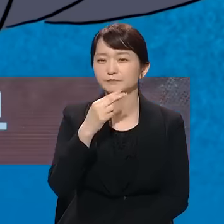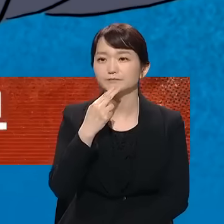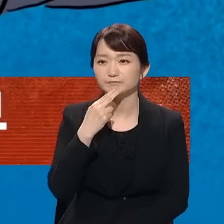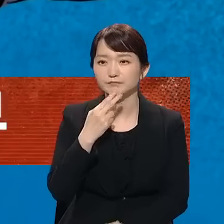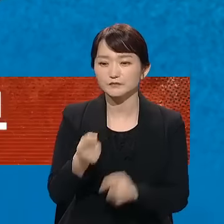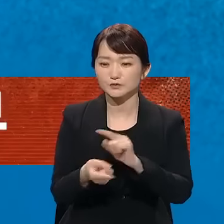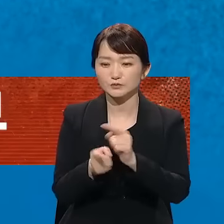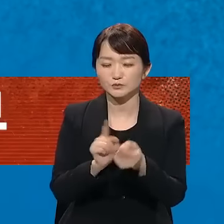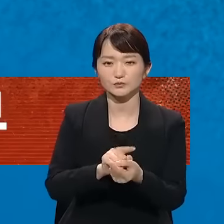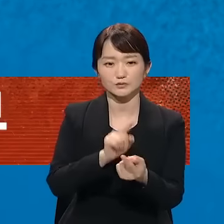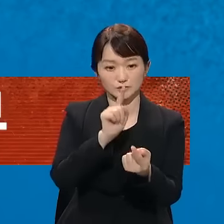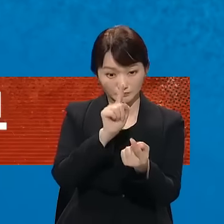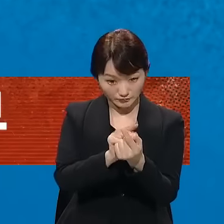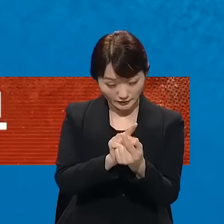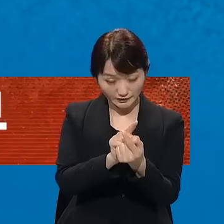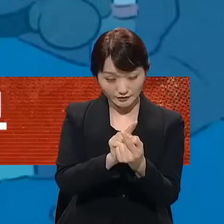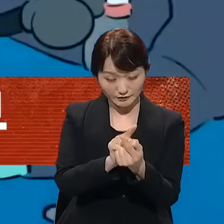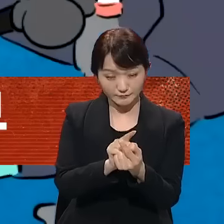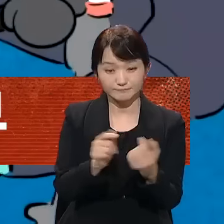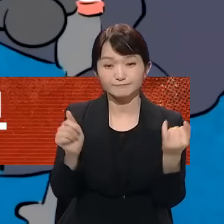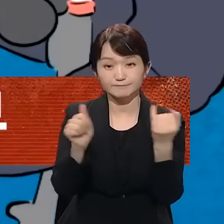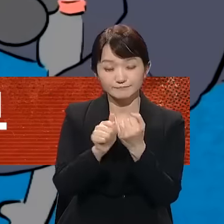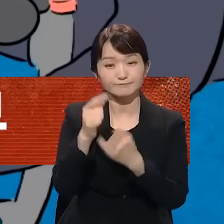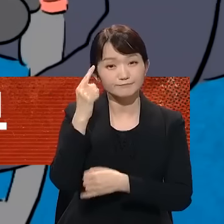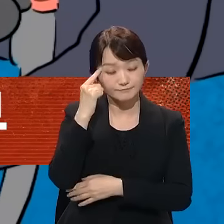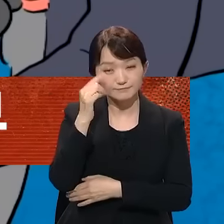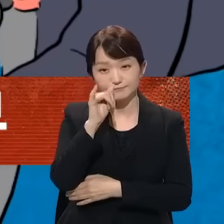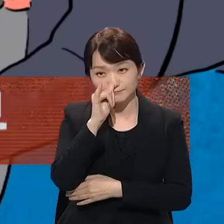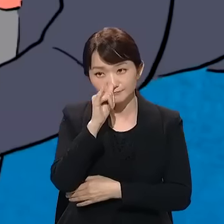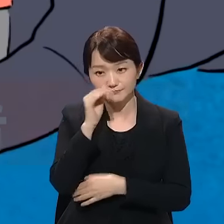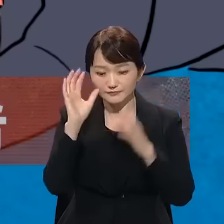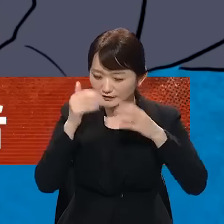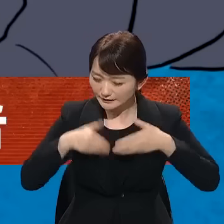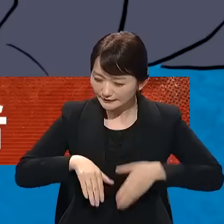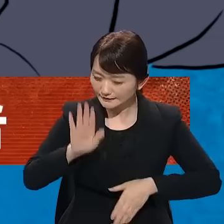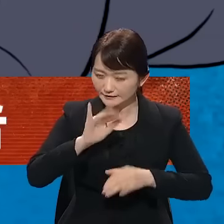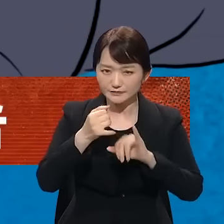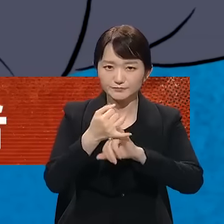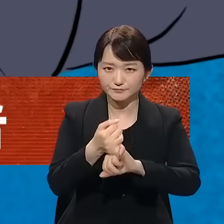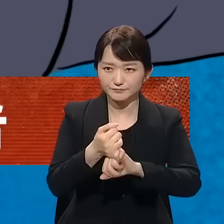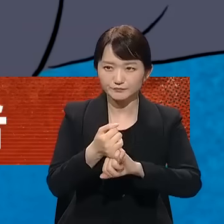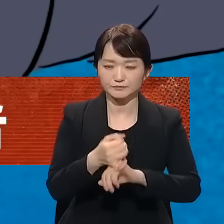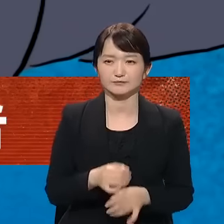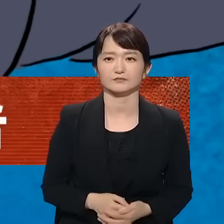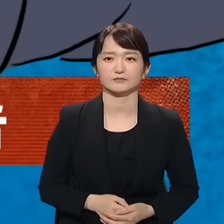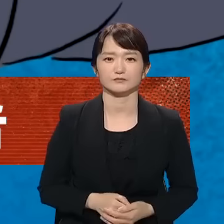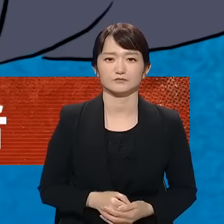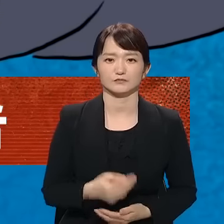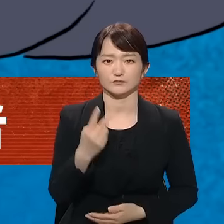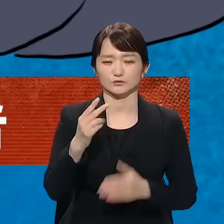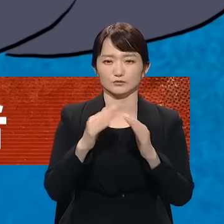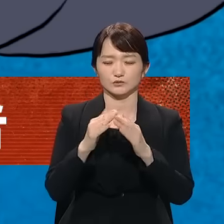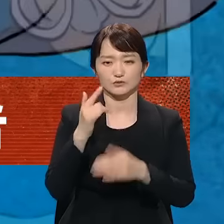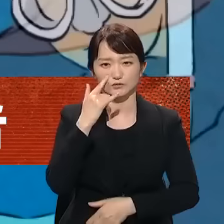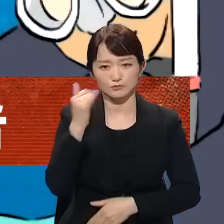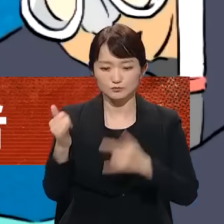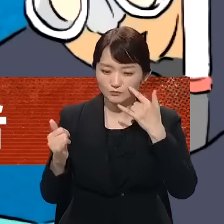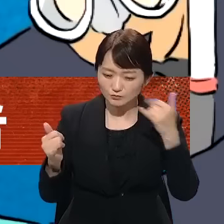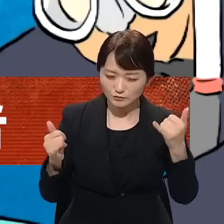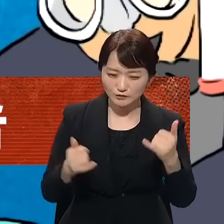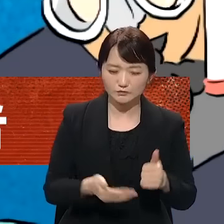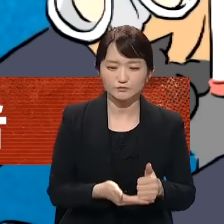서로를 만나면서 결혼 생각을 하게 됐고요 아이는 안 낳기로 약속을 했습니다 양가 부모님께서도 일를 존중해 주시고 결혼 그